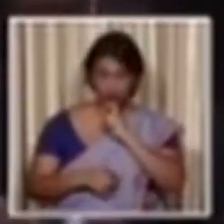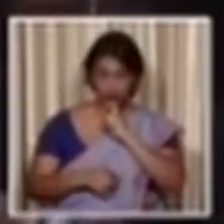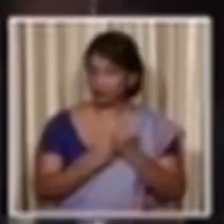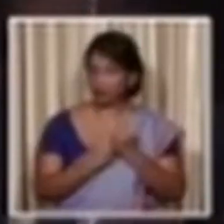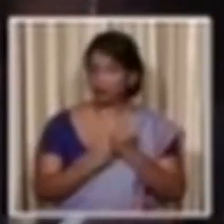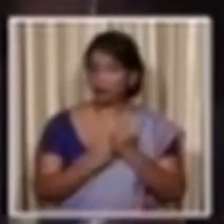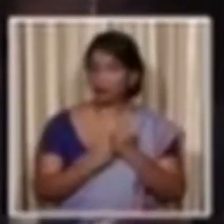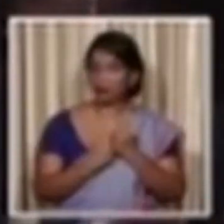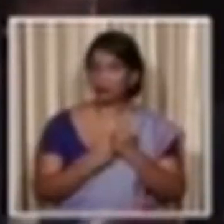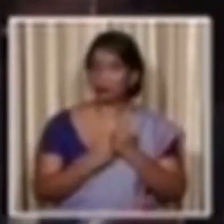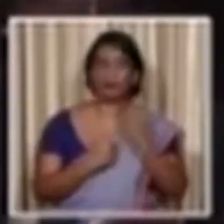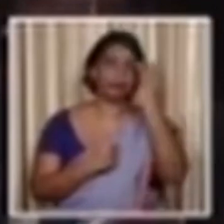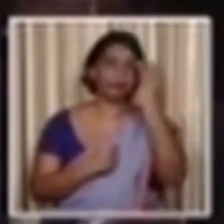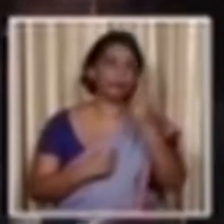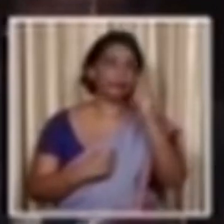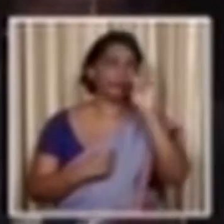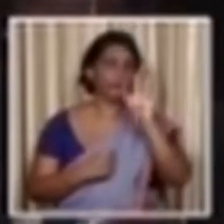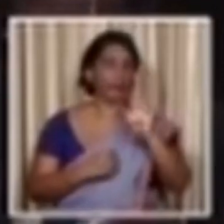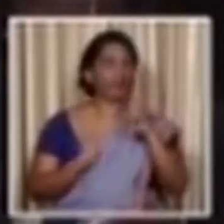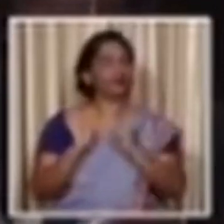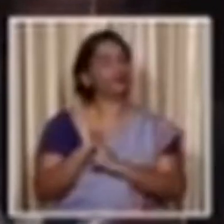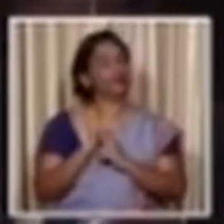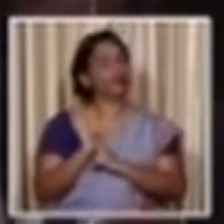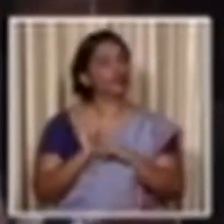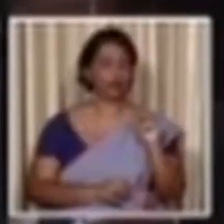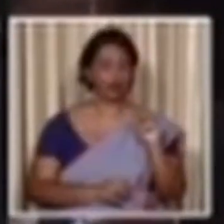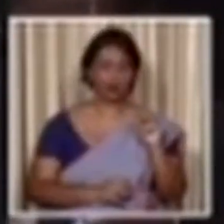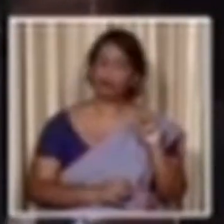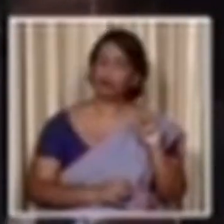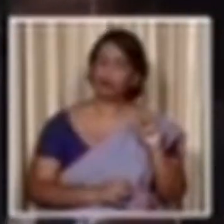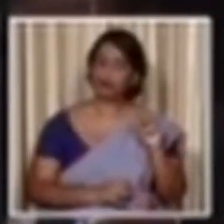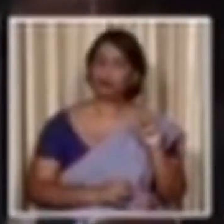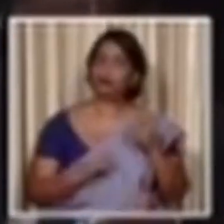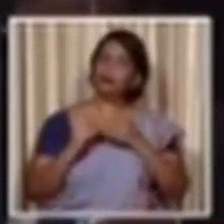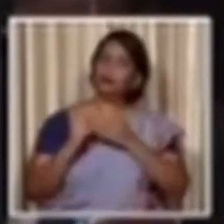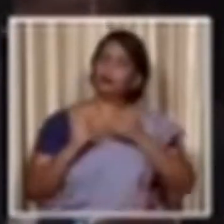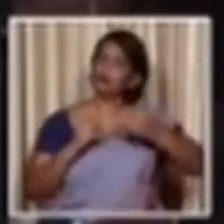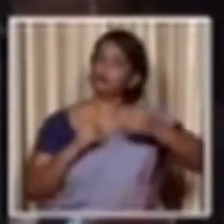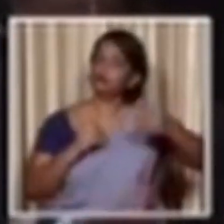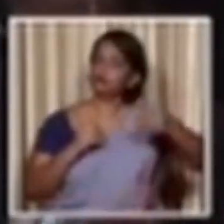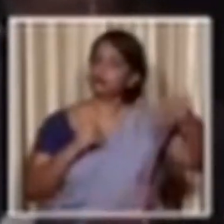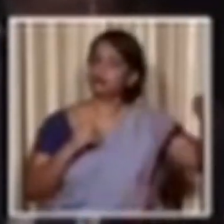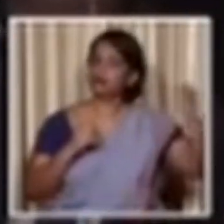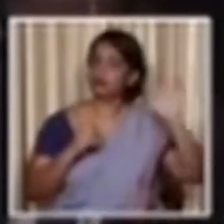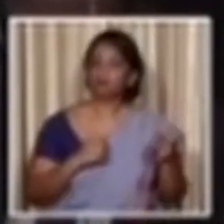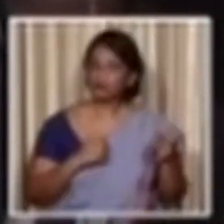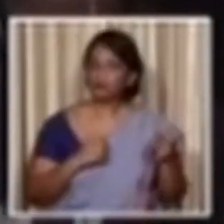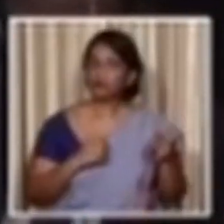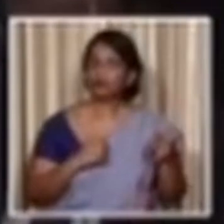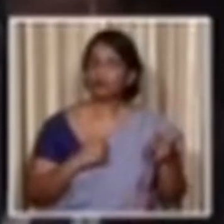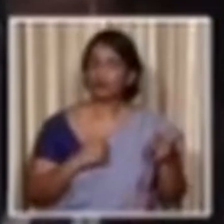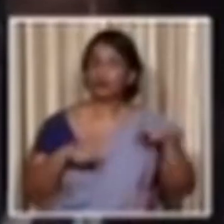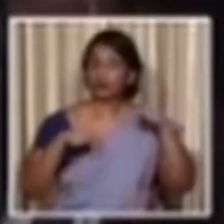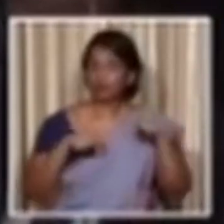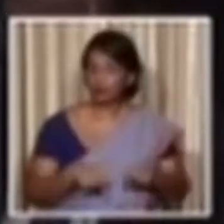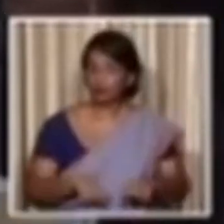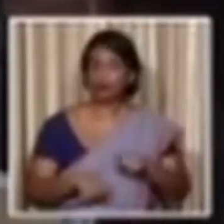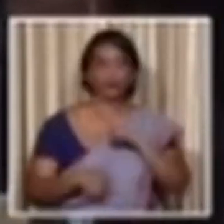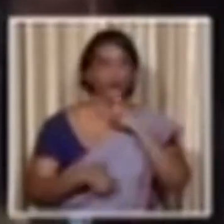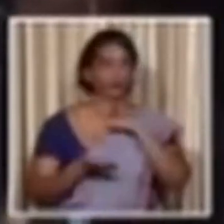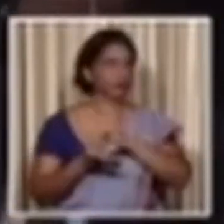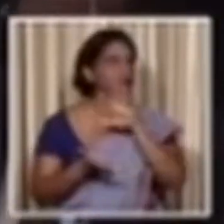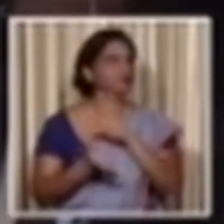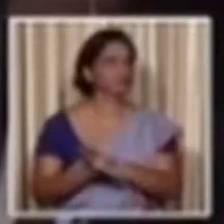නඩු විභාගයට ගැනෙන 2024 නොවැම්බර් 11 වෙනිදා සිට ඉදිරියට ක්‍රියාත්මක කිරීමට දැනට තිබෙන තත්ත්වය